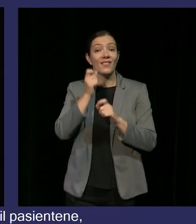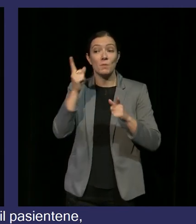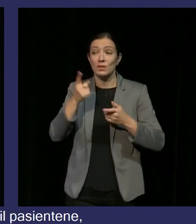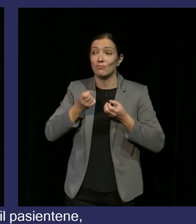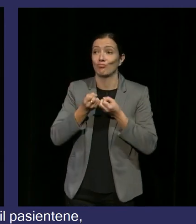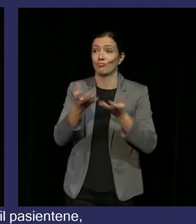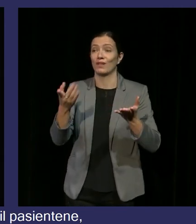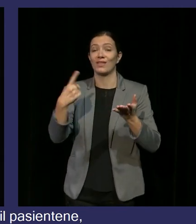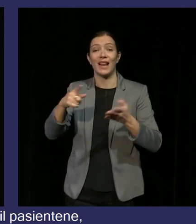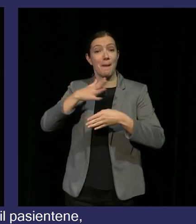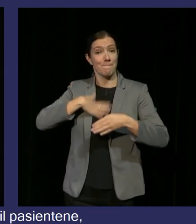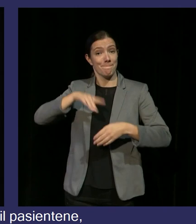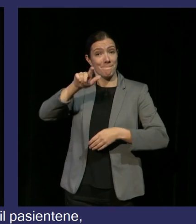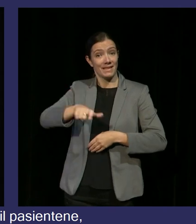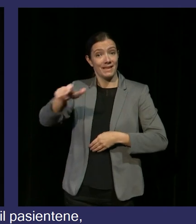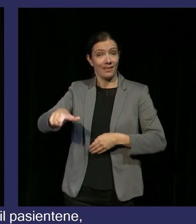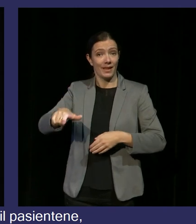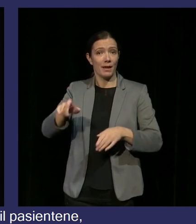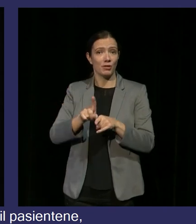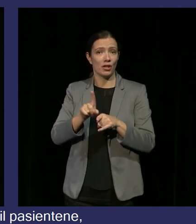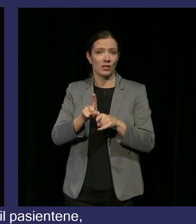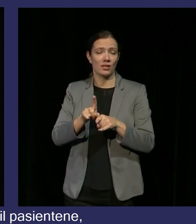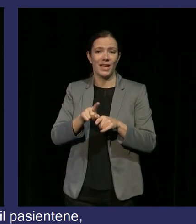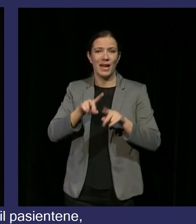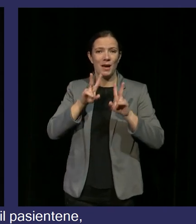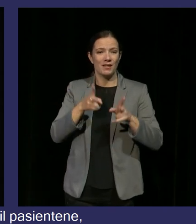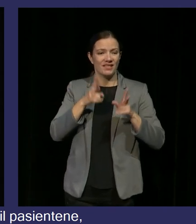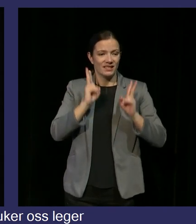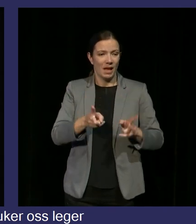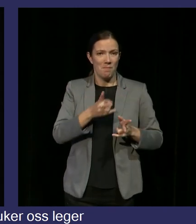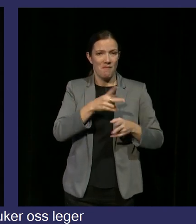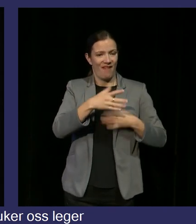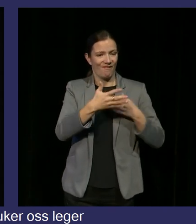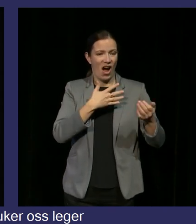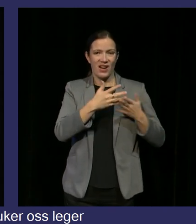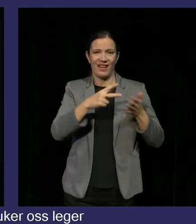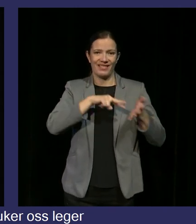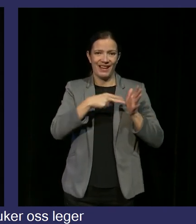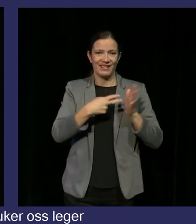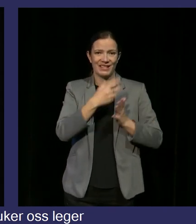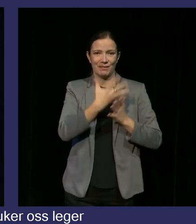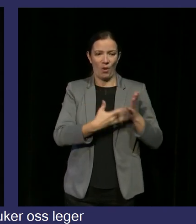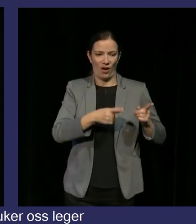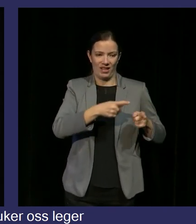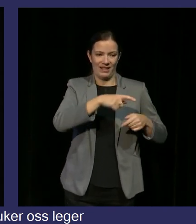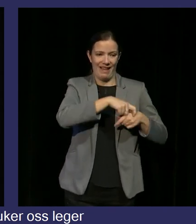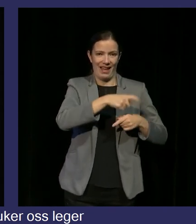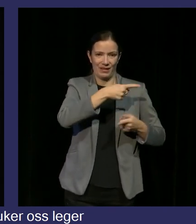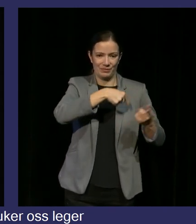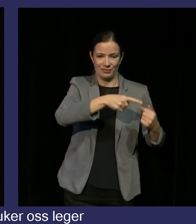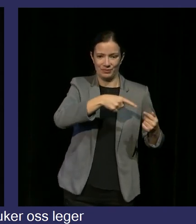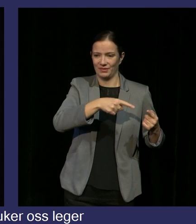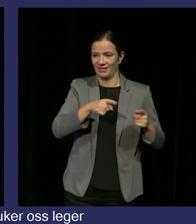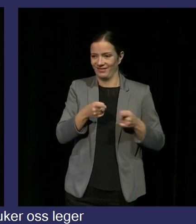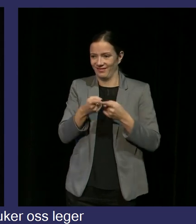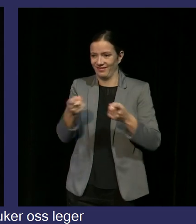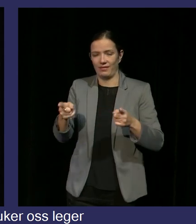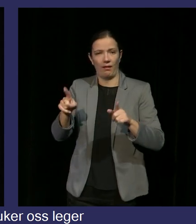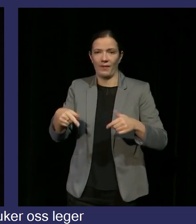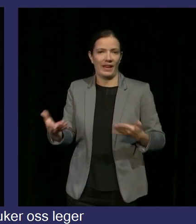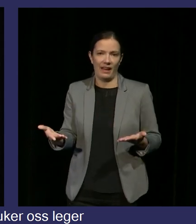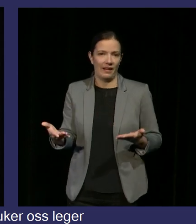ut til pasientene, så det opplagt at vi ikke kan bruke det samme faglige og tekniske språket som vi bruker oss leger imellom,